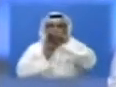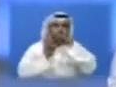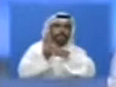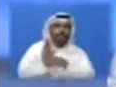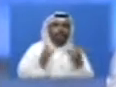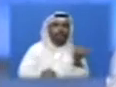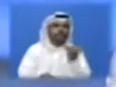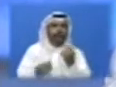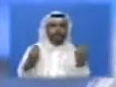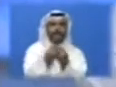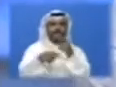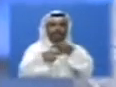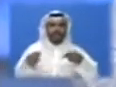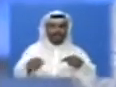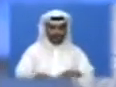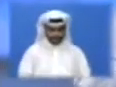ذات الاهتمام المشترك.